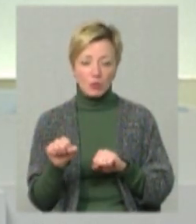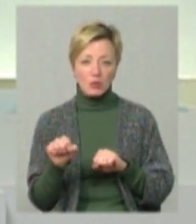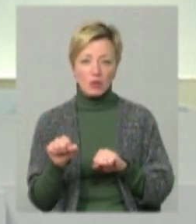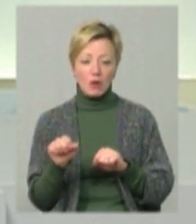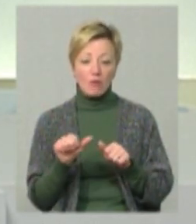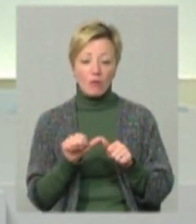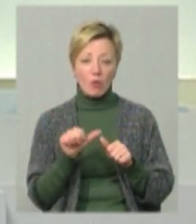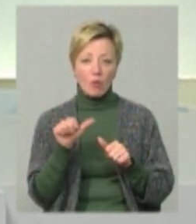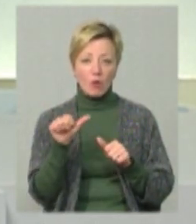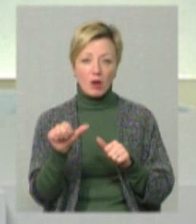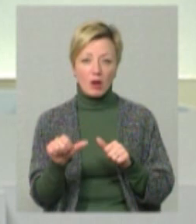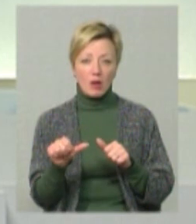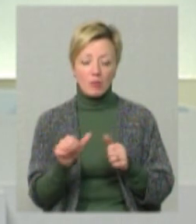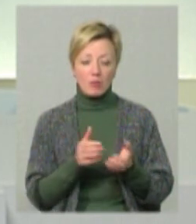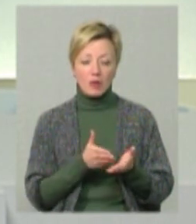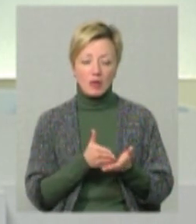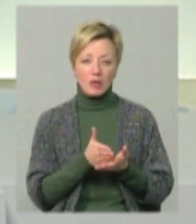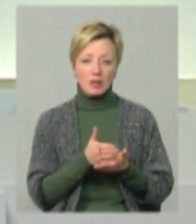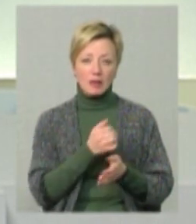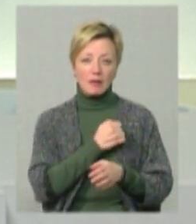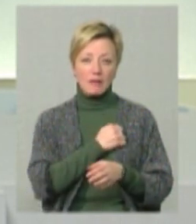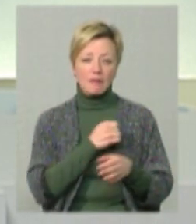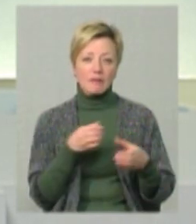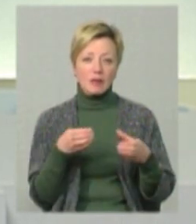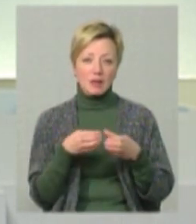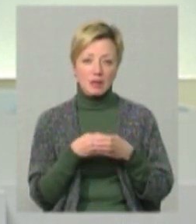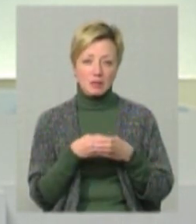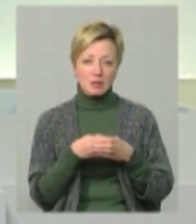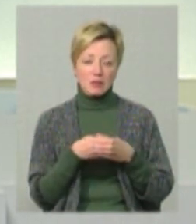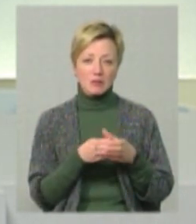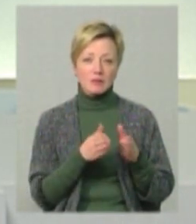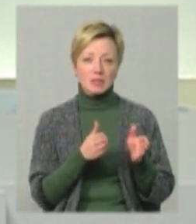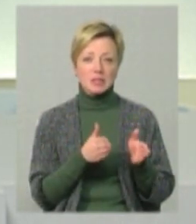вона виведена в окремий рід військ